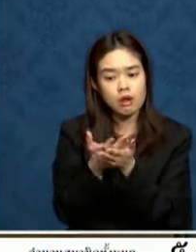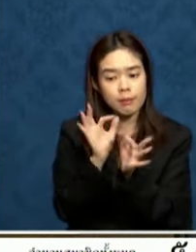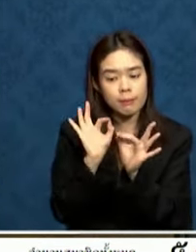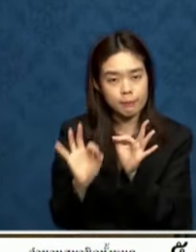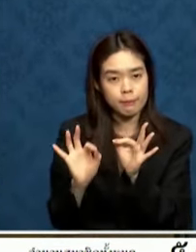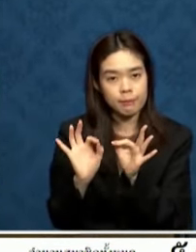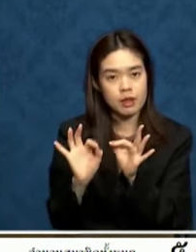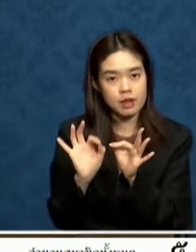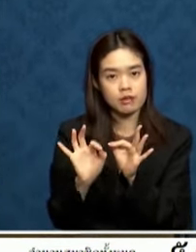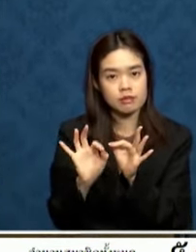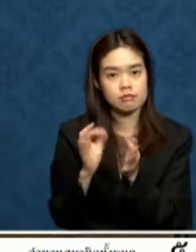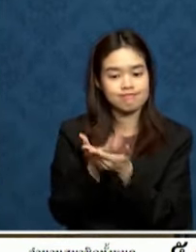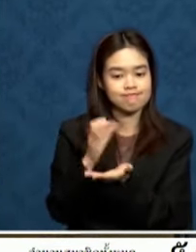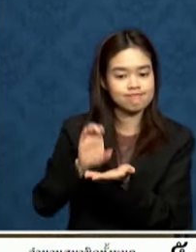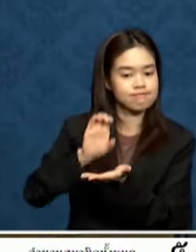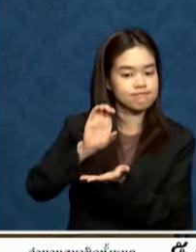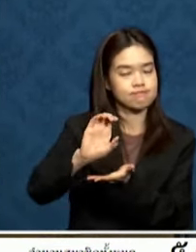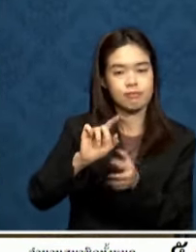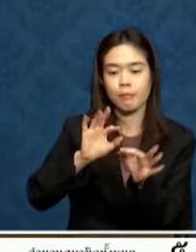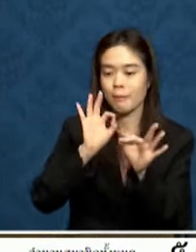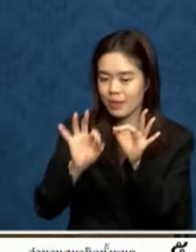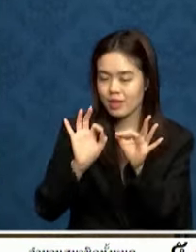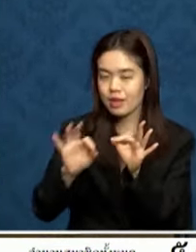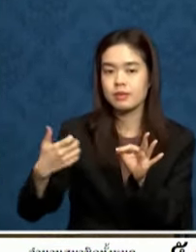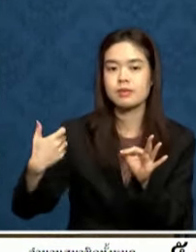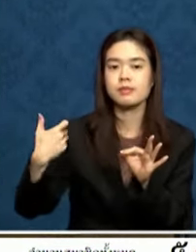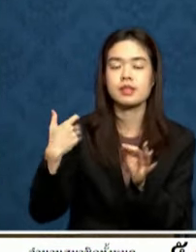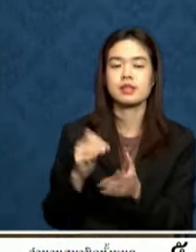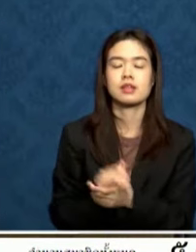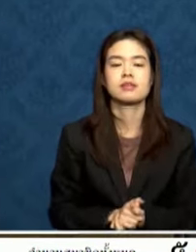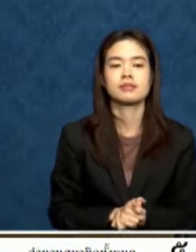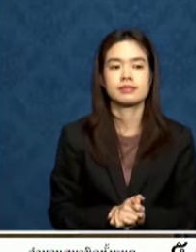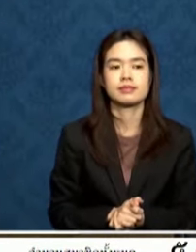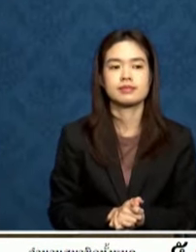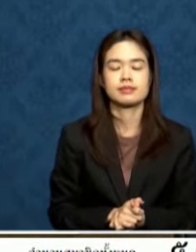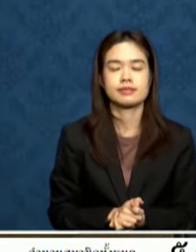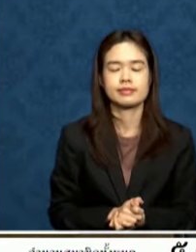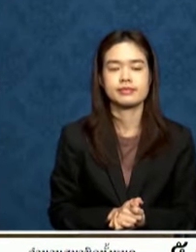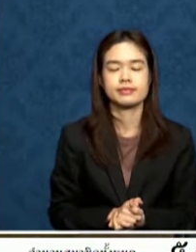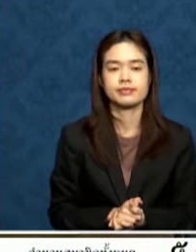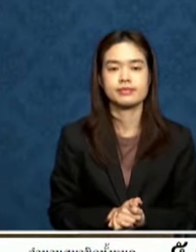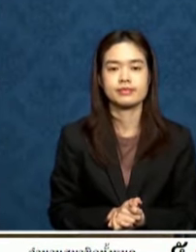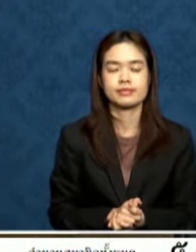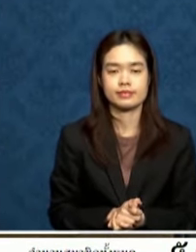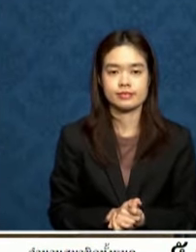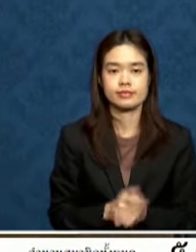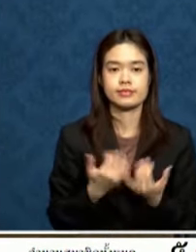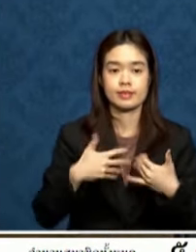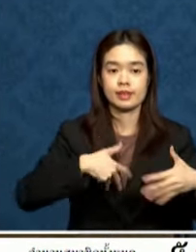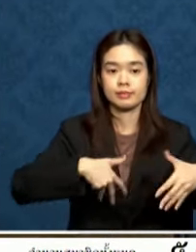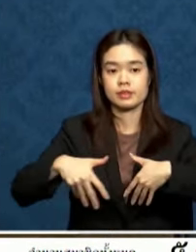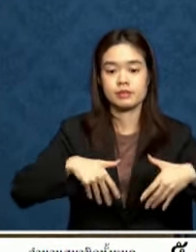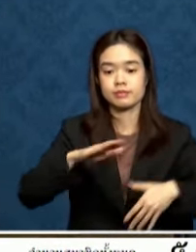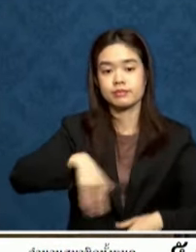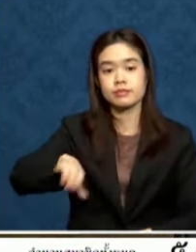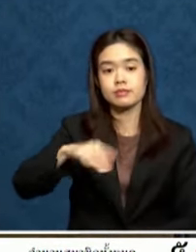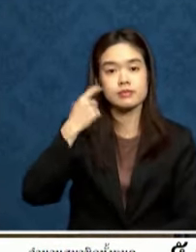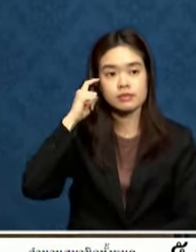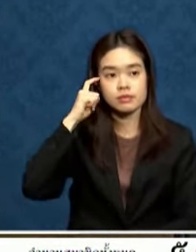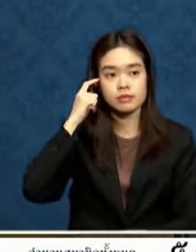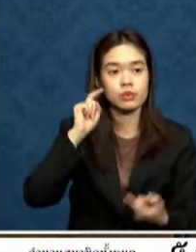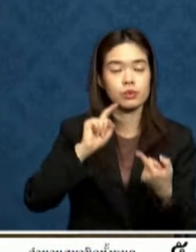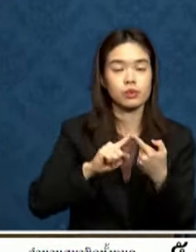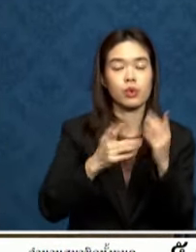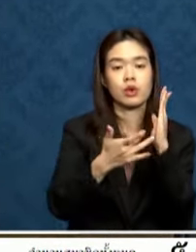ไปได้อีกเยอะเป็นจำนวนมากเลยครับท่านประธานหรือพี่น้องประชาชนอาจจะไม่ทราบว่าเทคโนโลยี